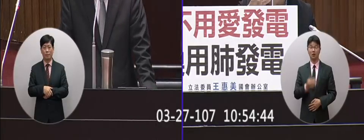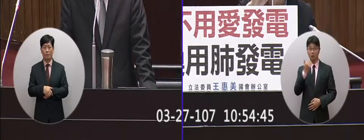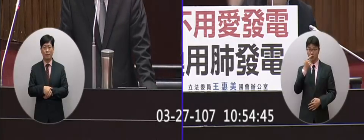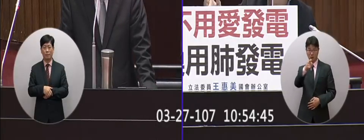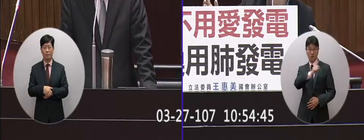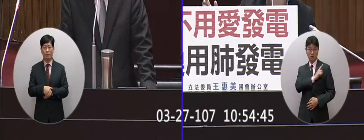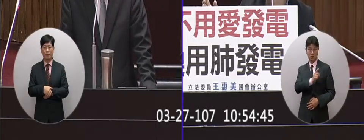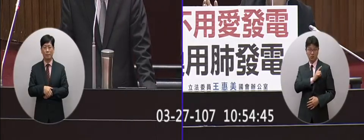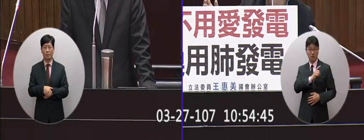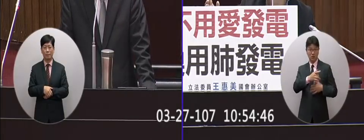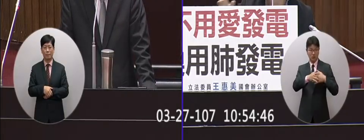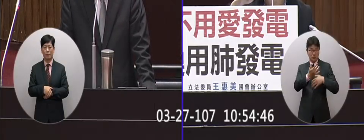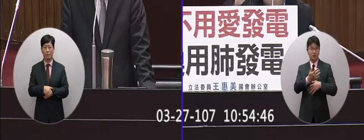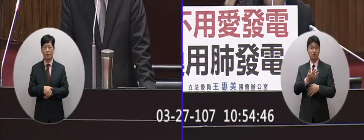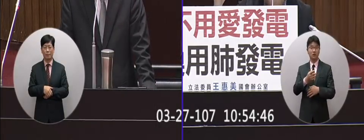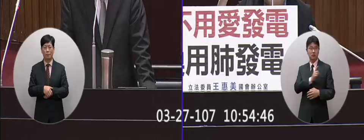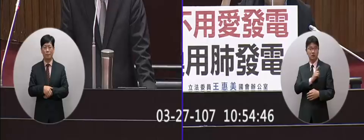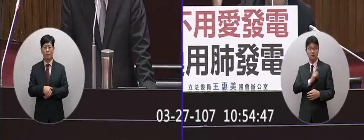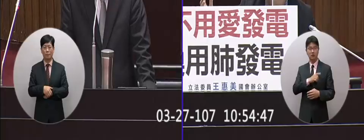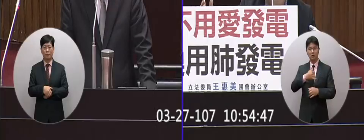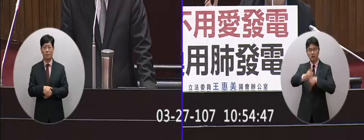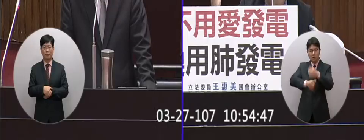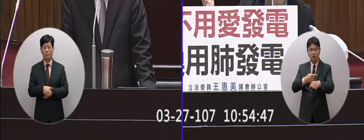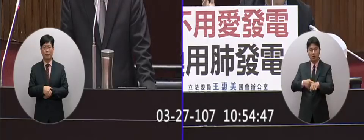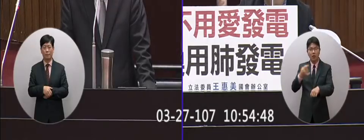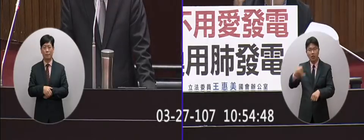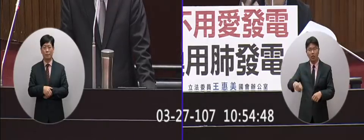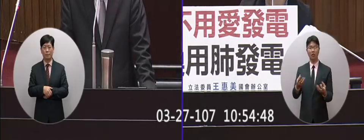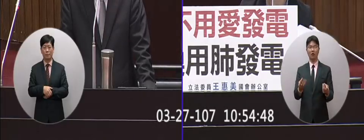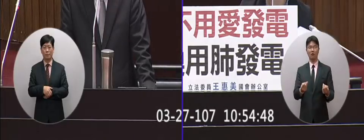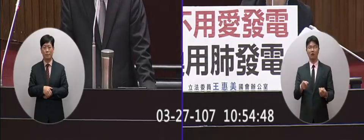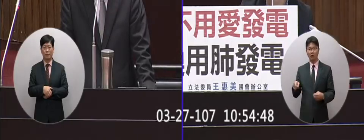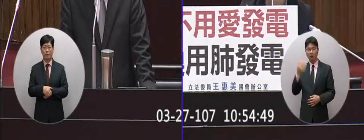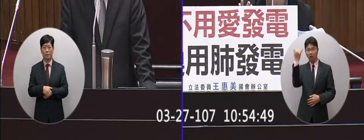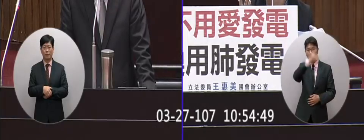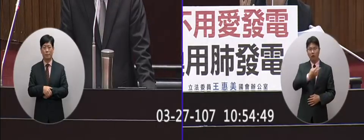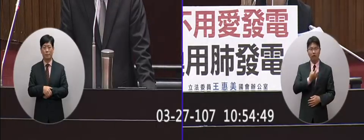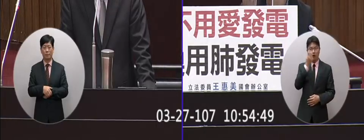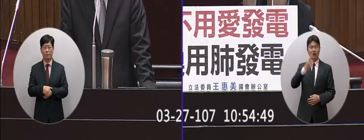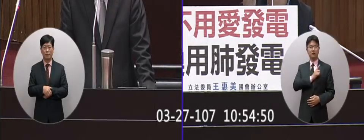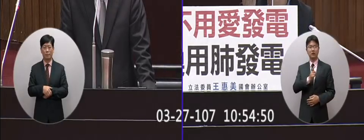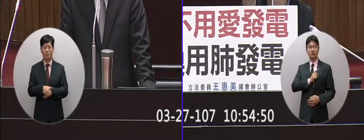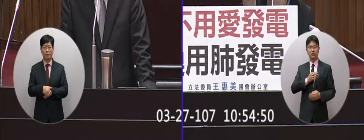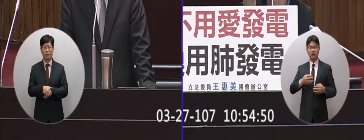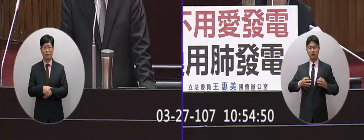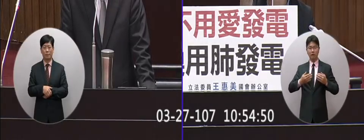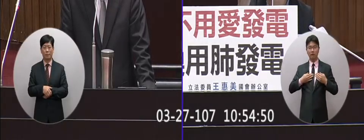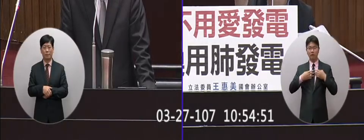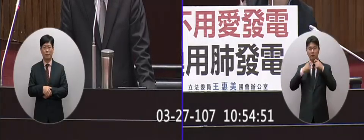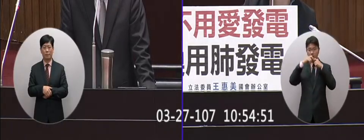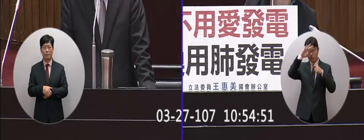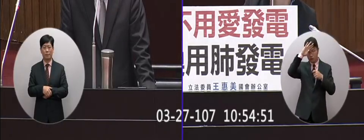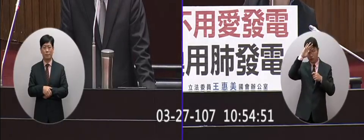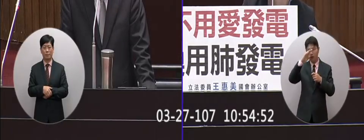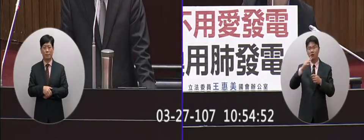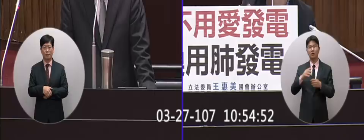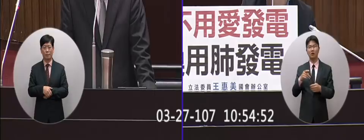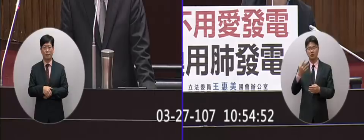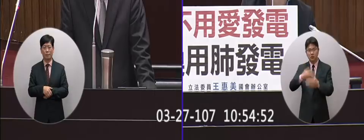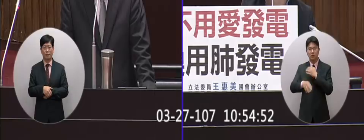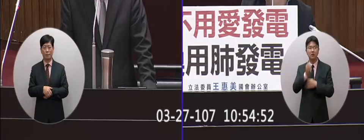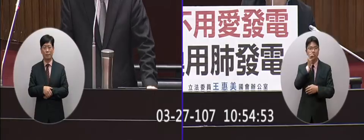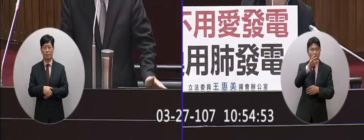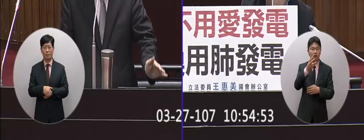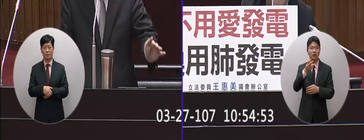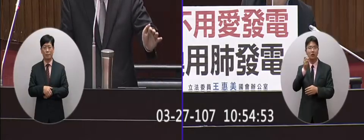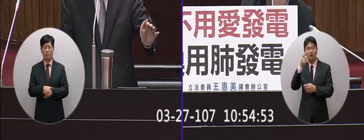人都没有什么不良习惯，然后突然告诉他你就得肺腺癌了，然后就是3个月的寿命到1年的寿命，怎么你